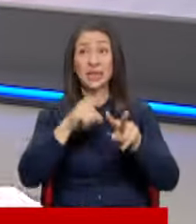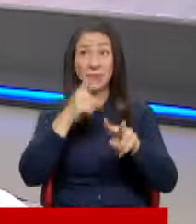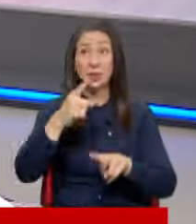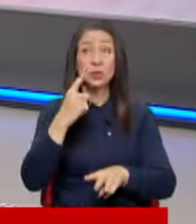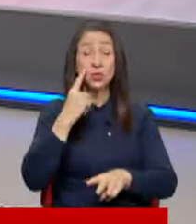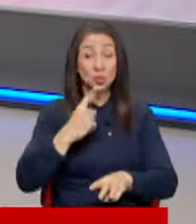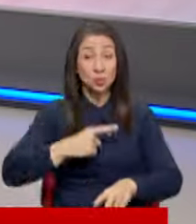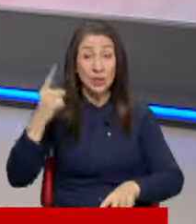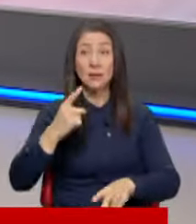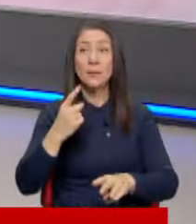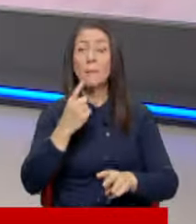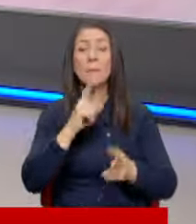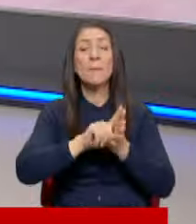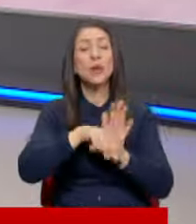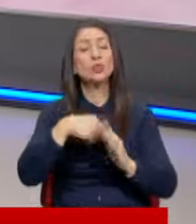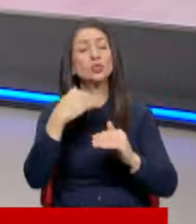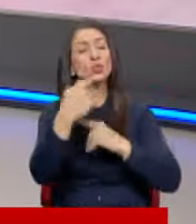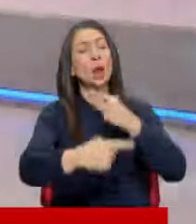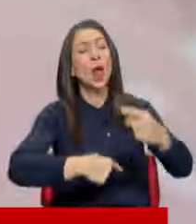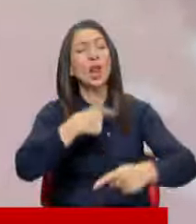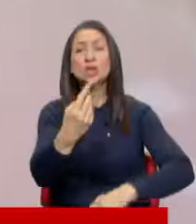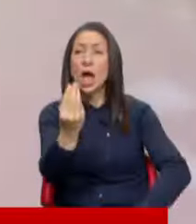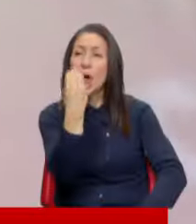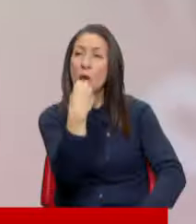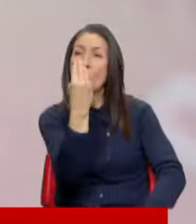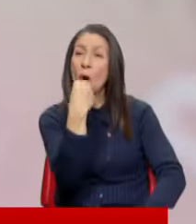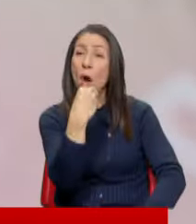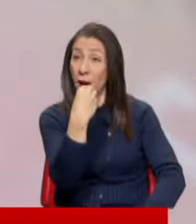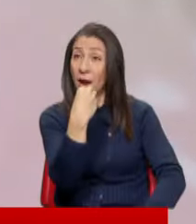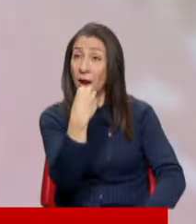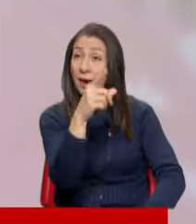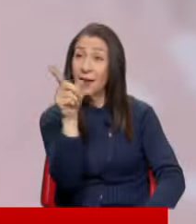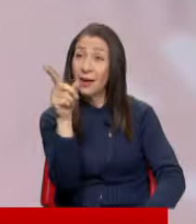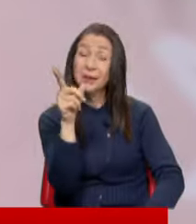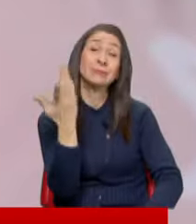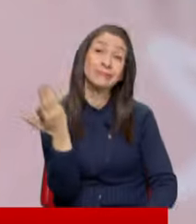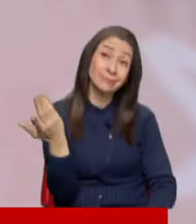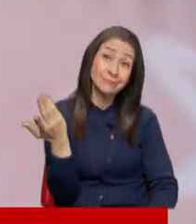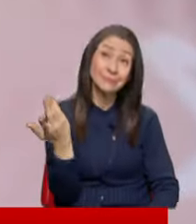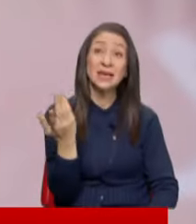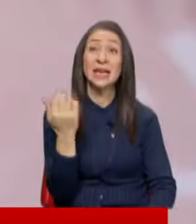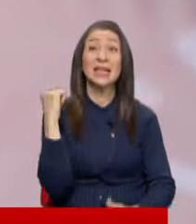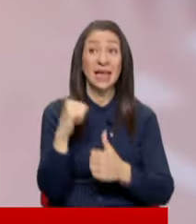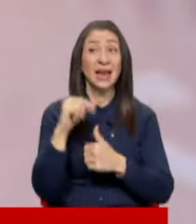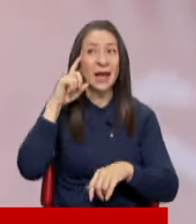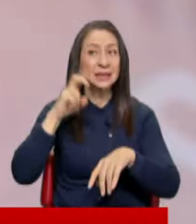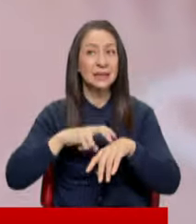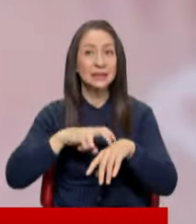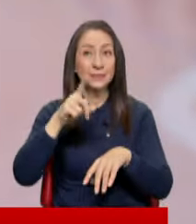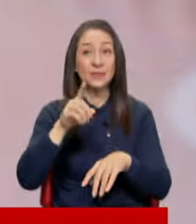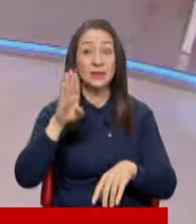cumhuriyetin kaymağını sülalece yiyor ama manşet E bu arada tekrar hatırlatayım